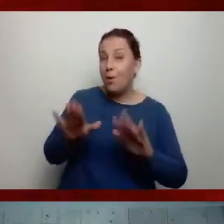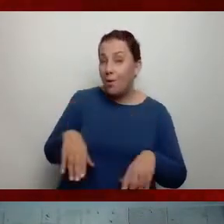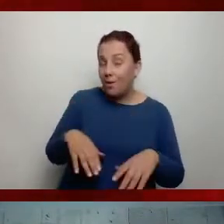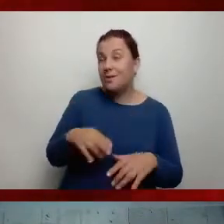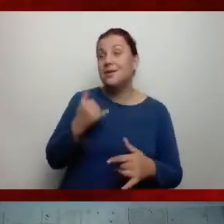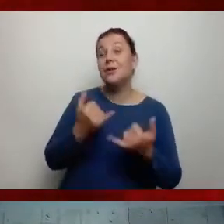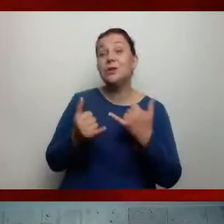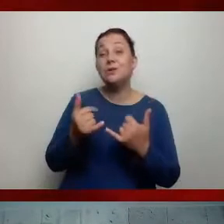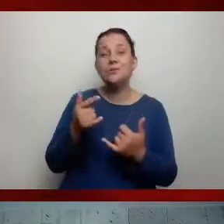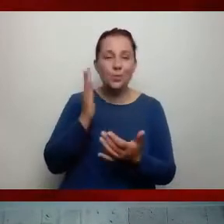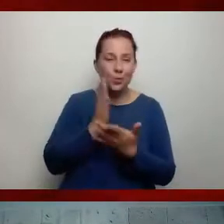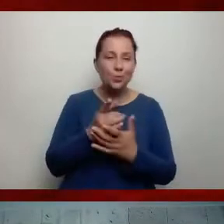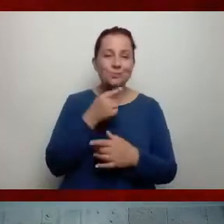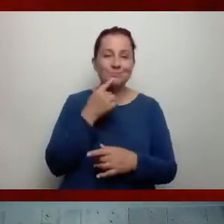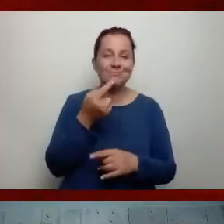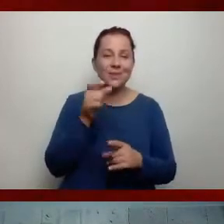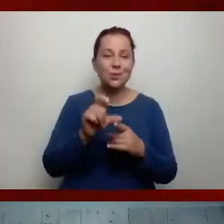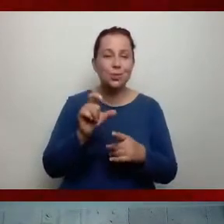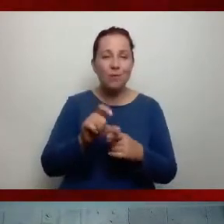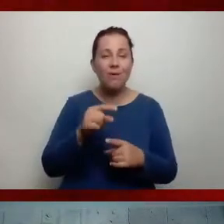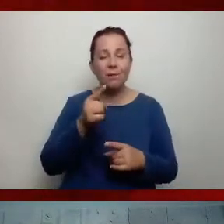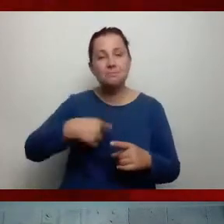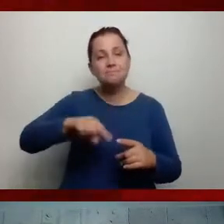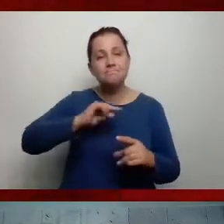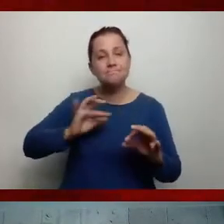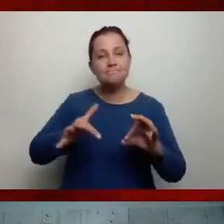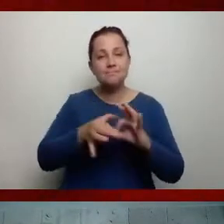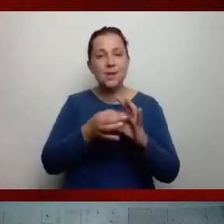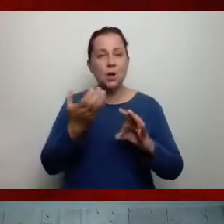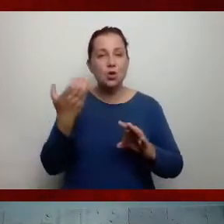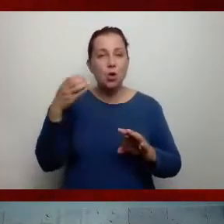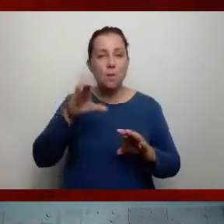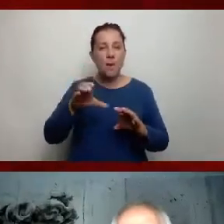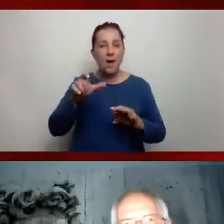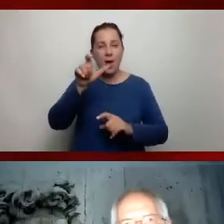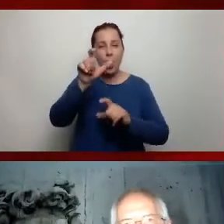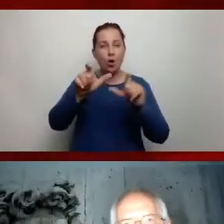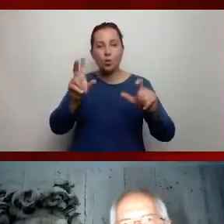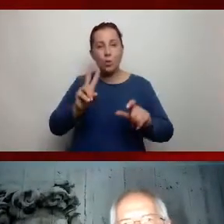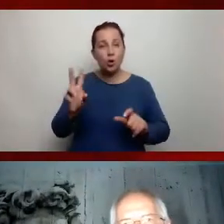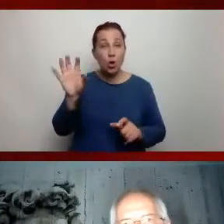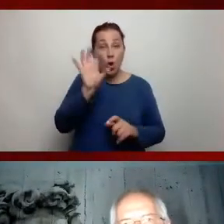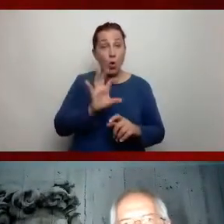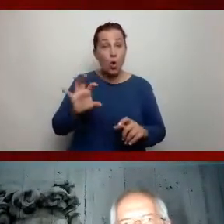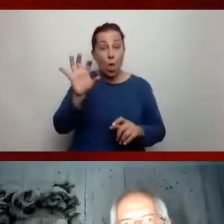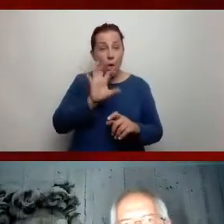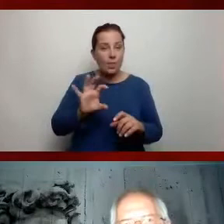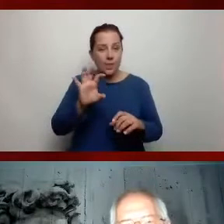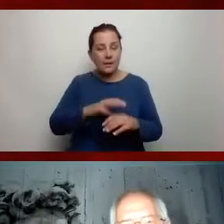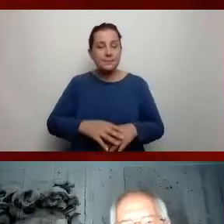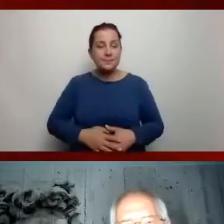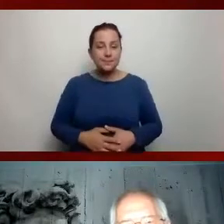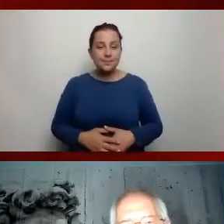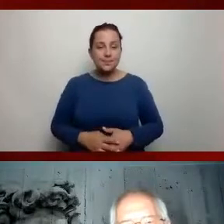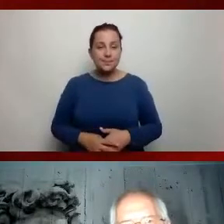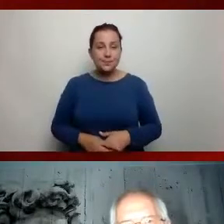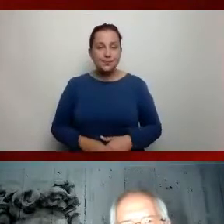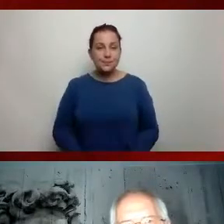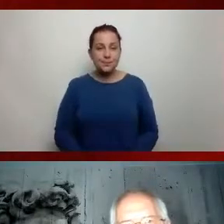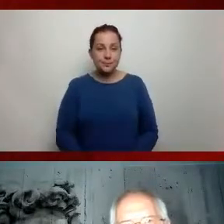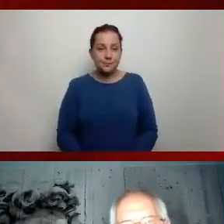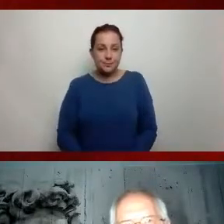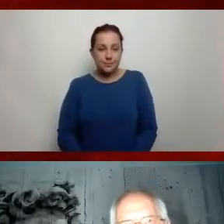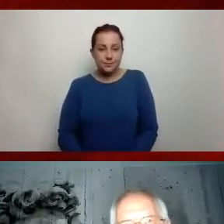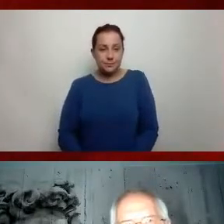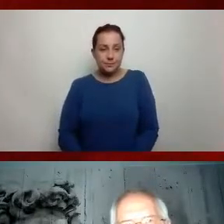słowa, to nawiążemy do komentarza internauty, który właśnie przed chwilą, jak rozumiem, wdał się w polemikę